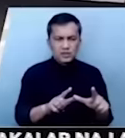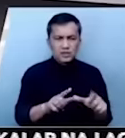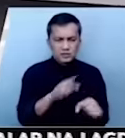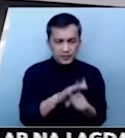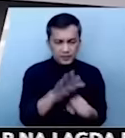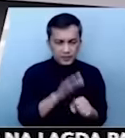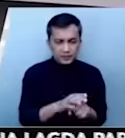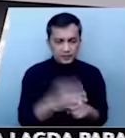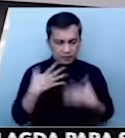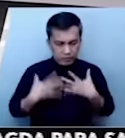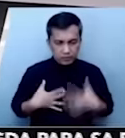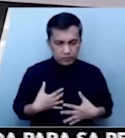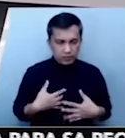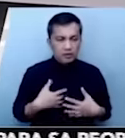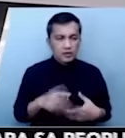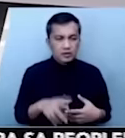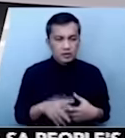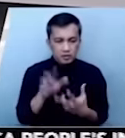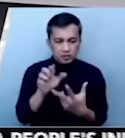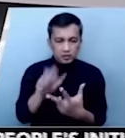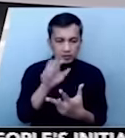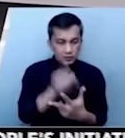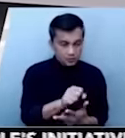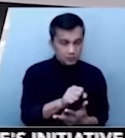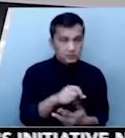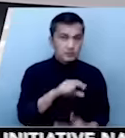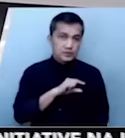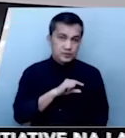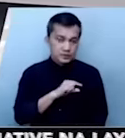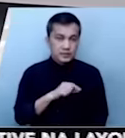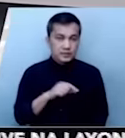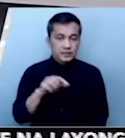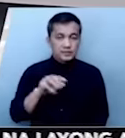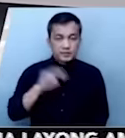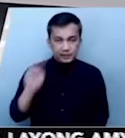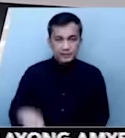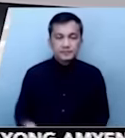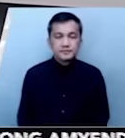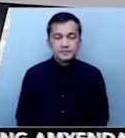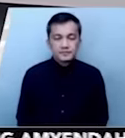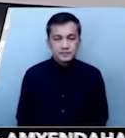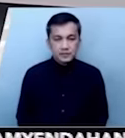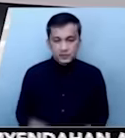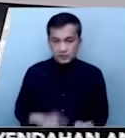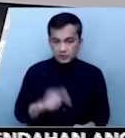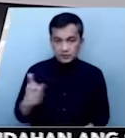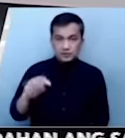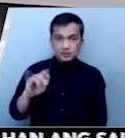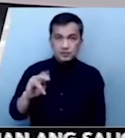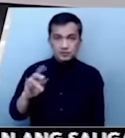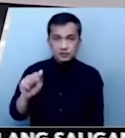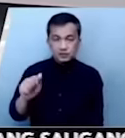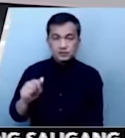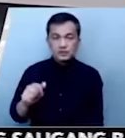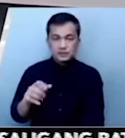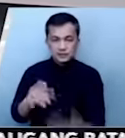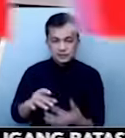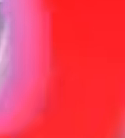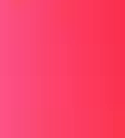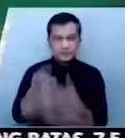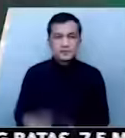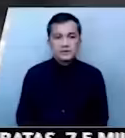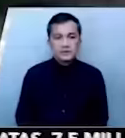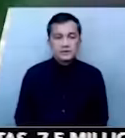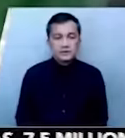matapos maaresto sa magkakahiwalay na operasyon ng pulisya sa Metro Manila. Nakatutok si John Consulta. Exclusive.